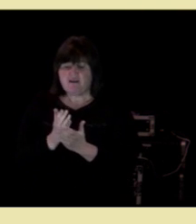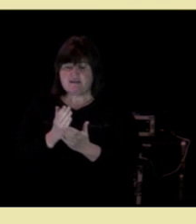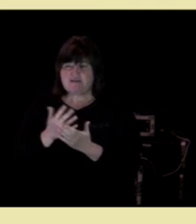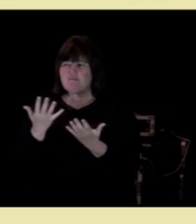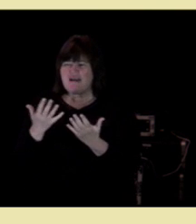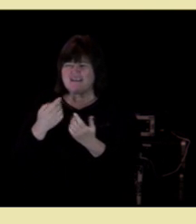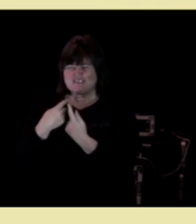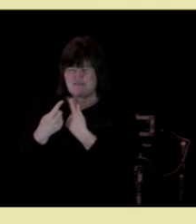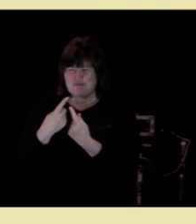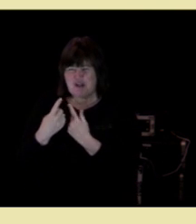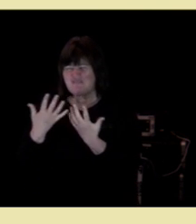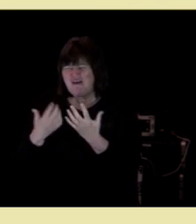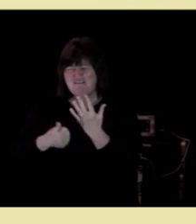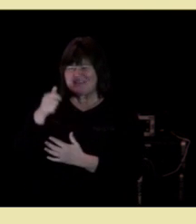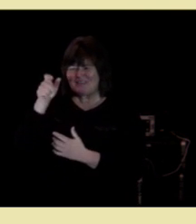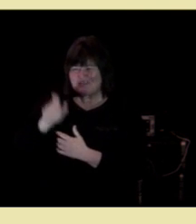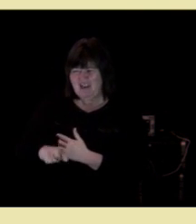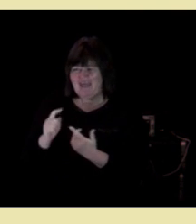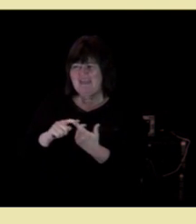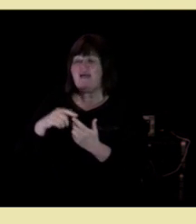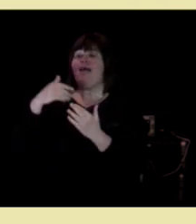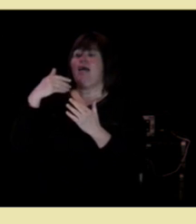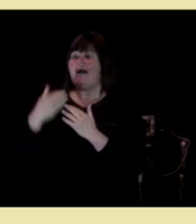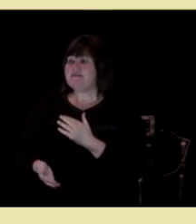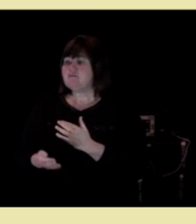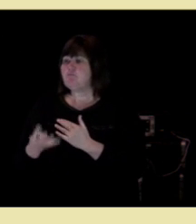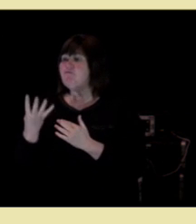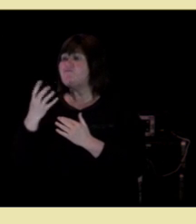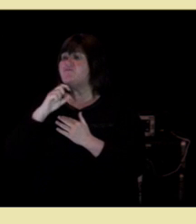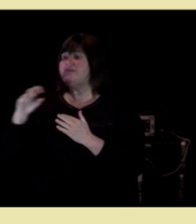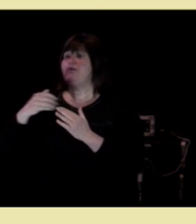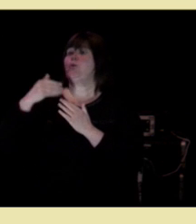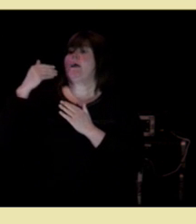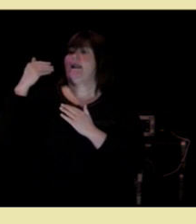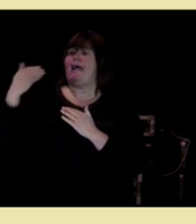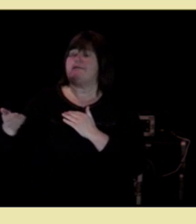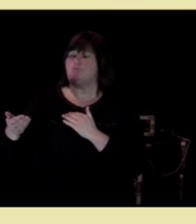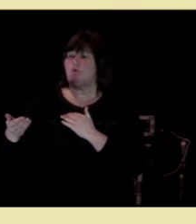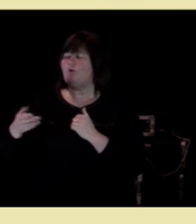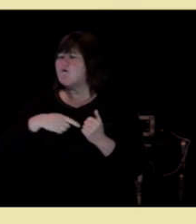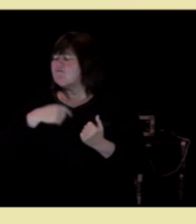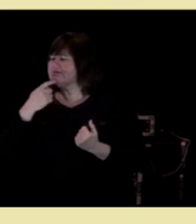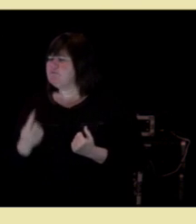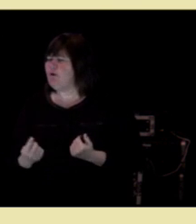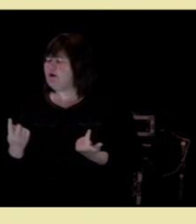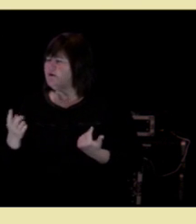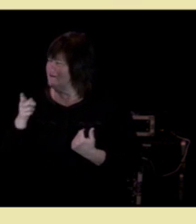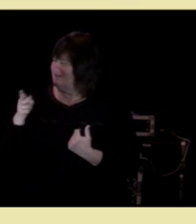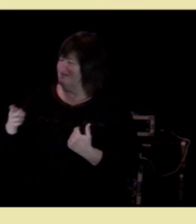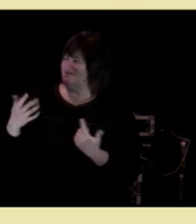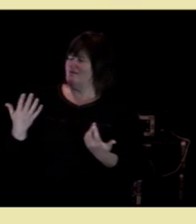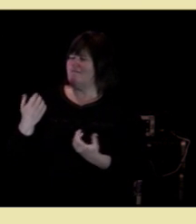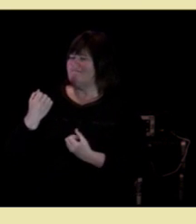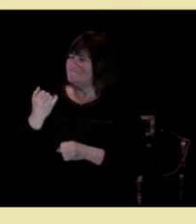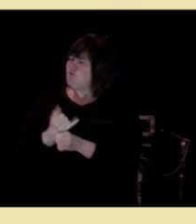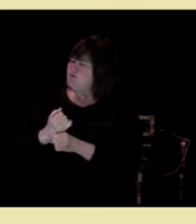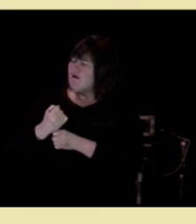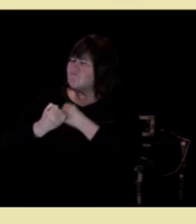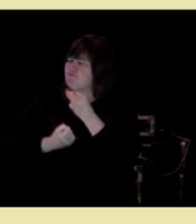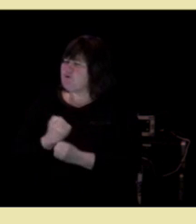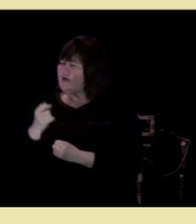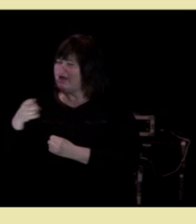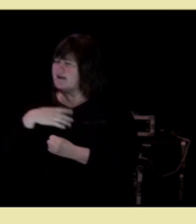for deg»-samtalen, så spør vi 4 uker senere «Hvordan fungerer du på de tiltakene vi